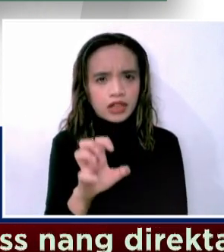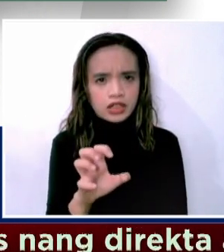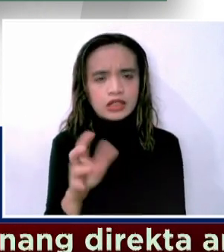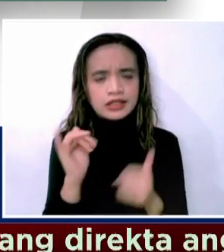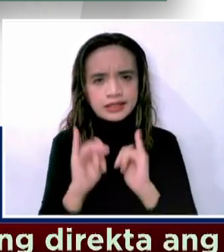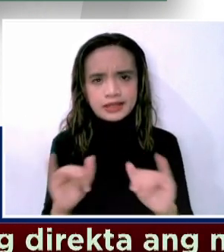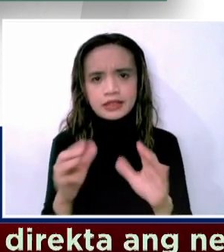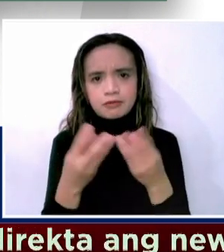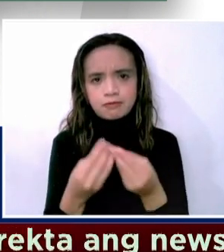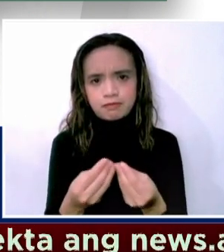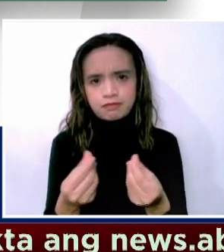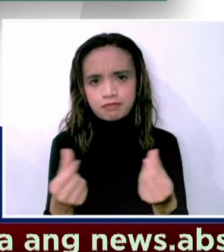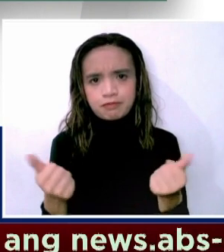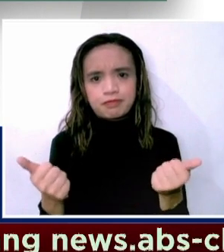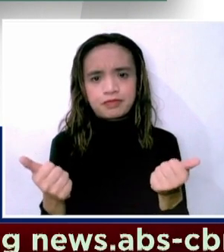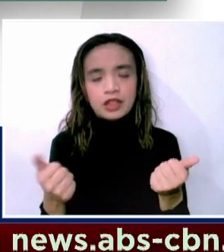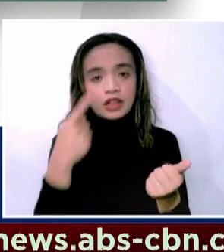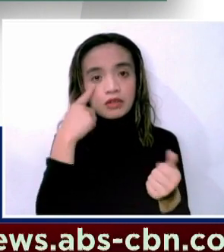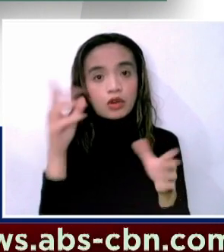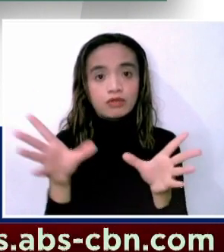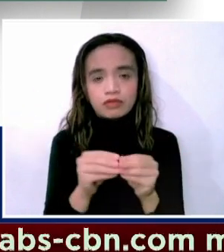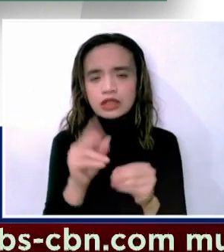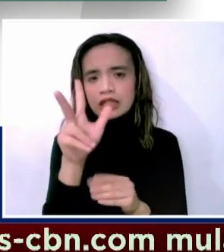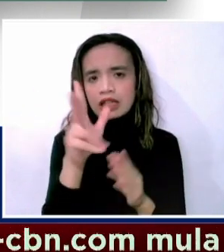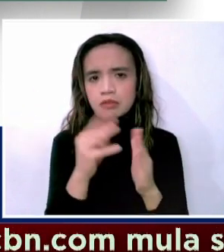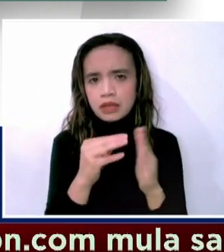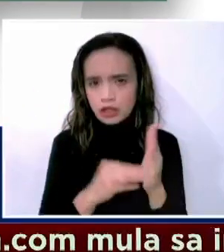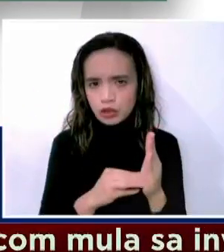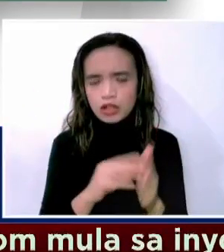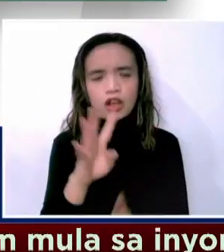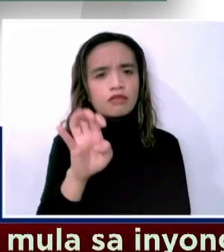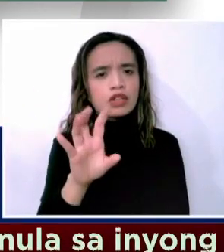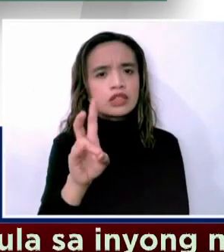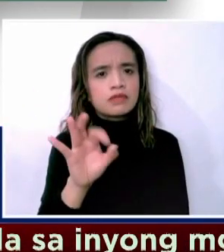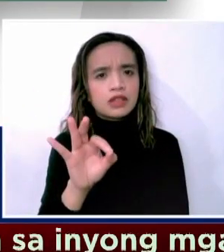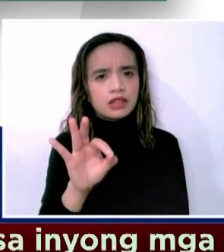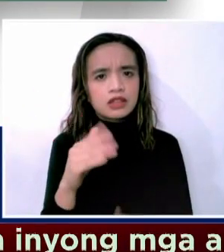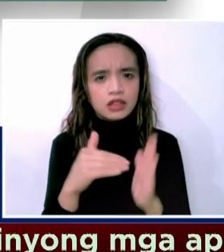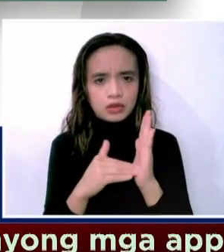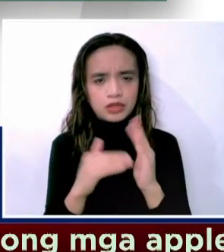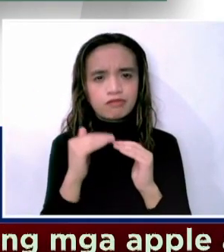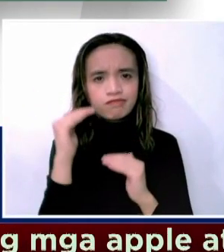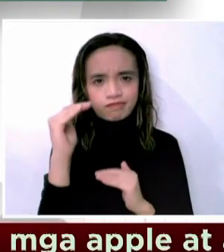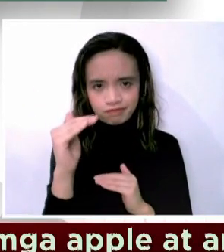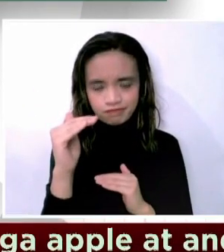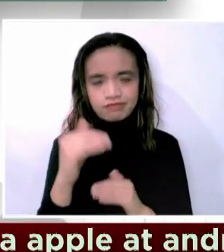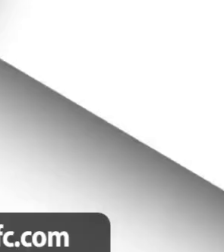nakarecover para sa higit na 3,479,000 total recoveries.